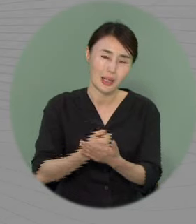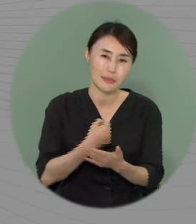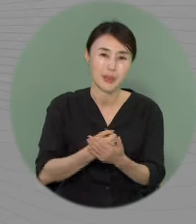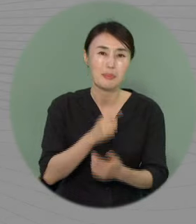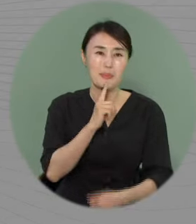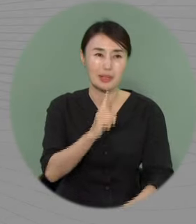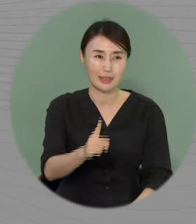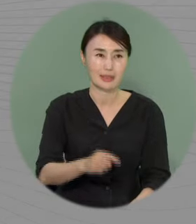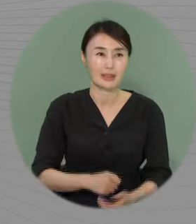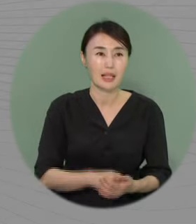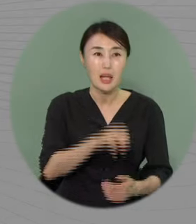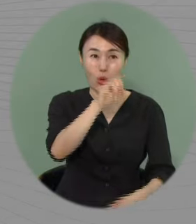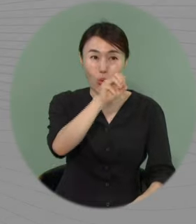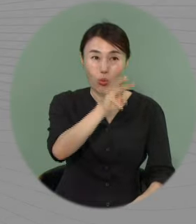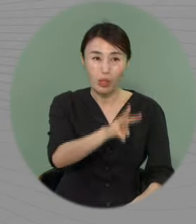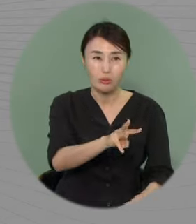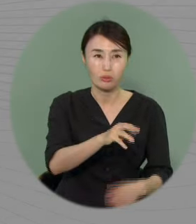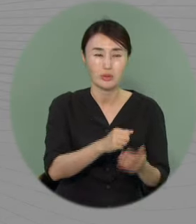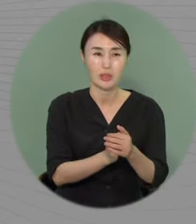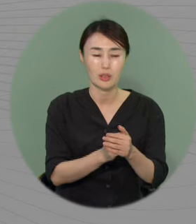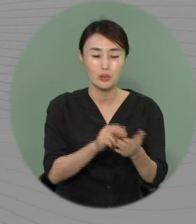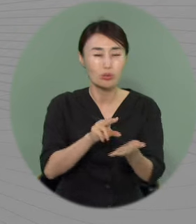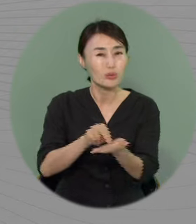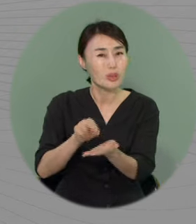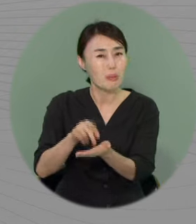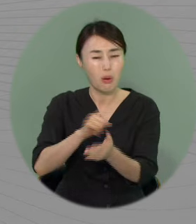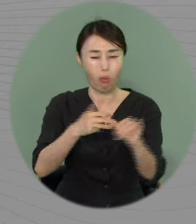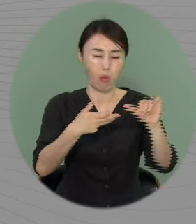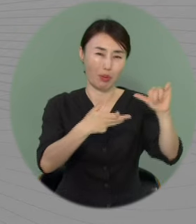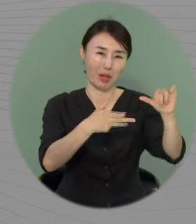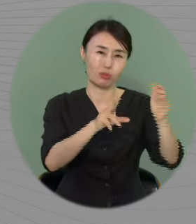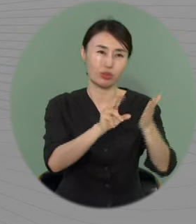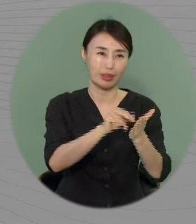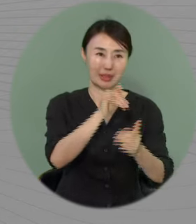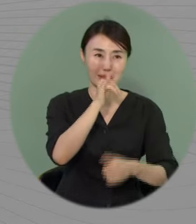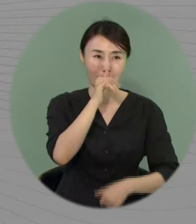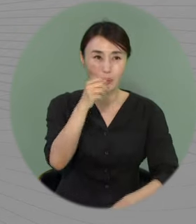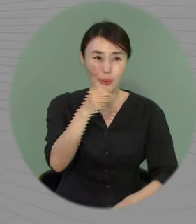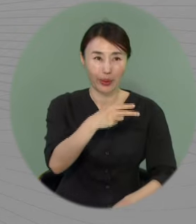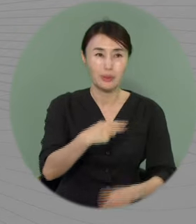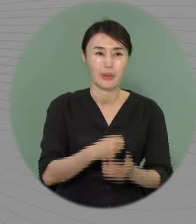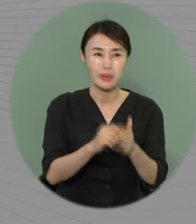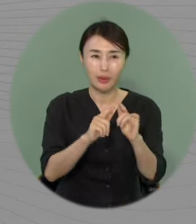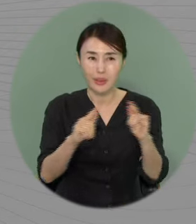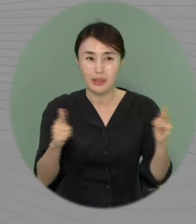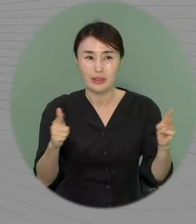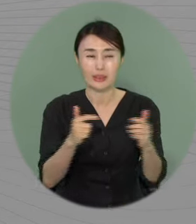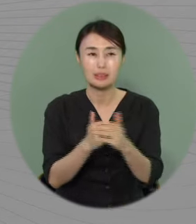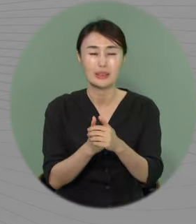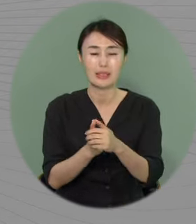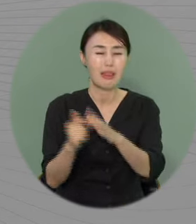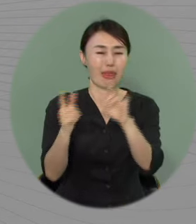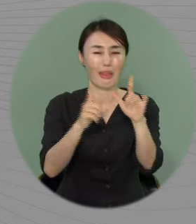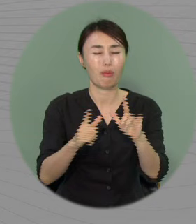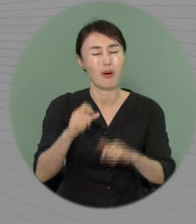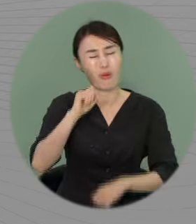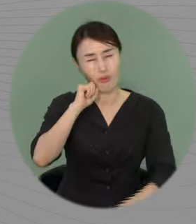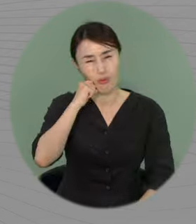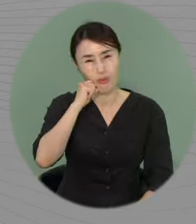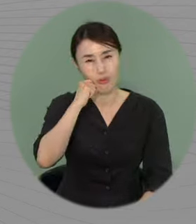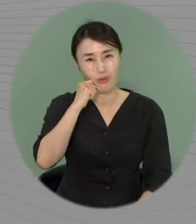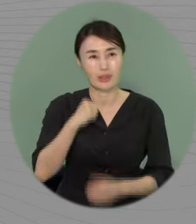말했습니다. 광주의 중요 의제들은 5.18도 있고 그다음에 이제 여러 가지 지금 민생이